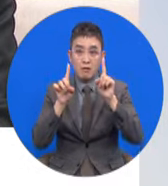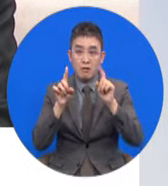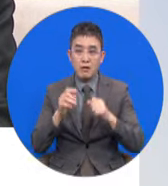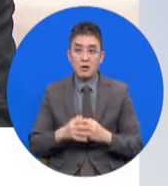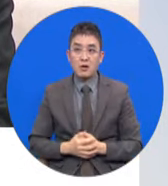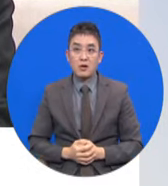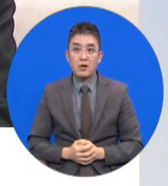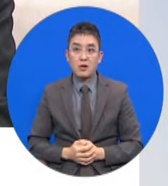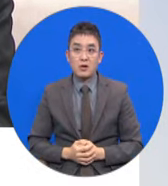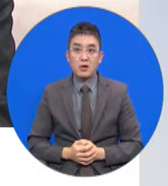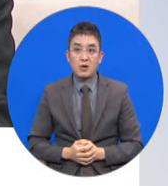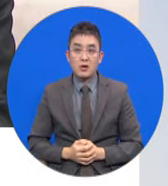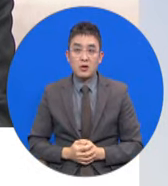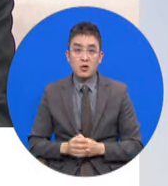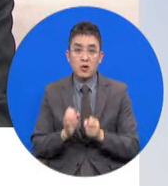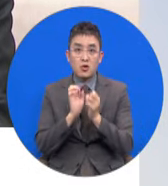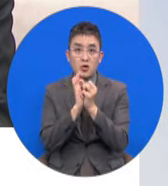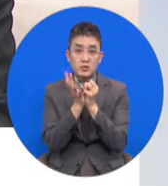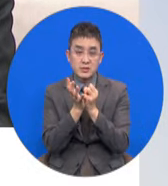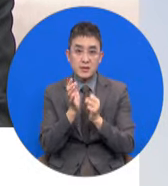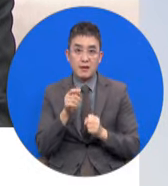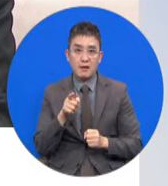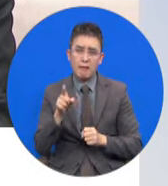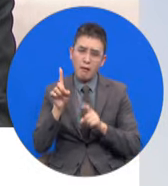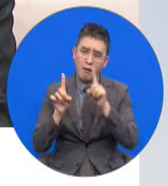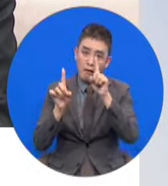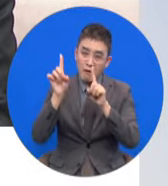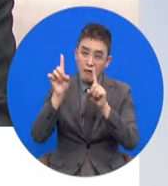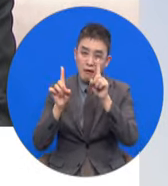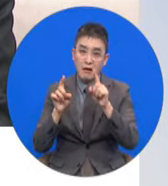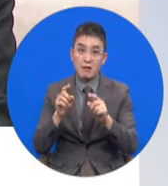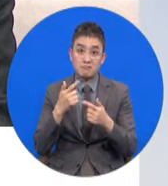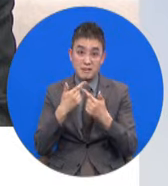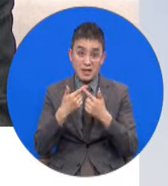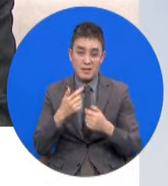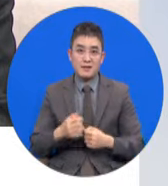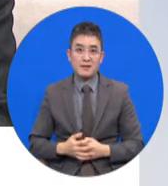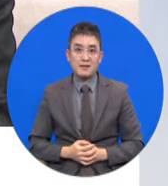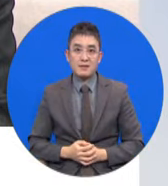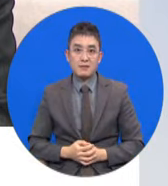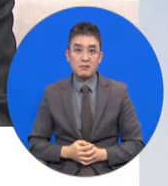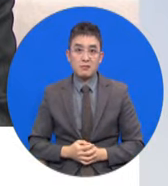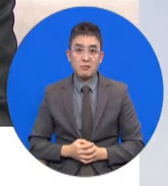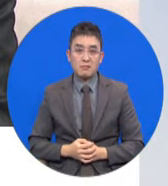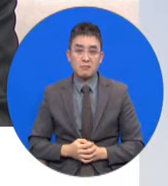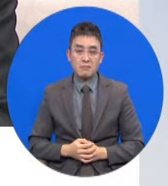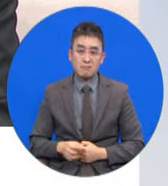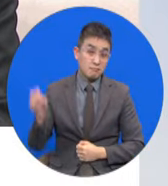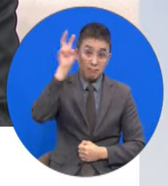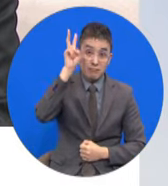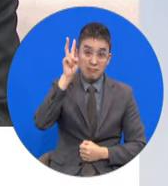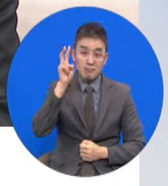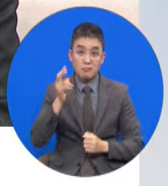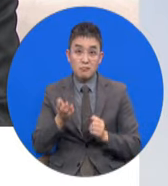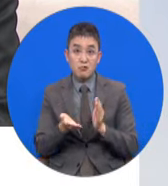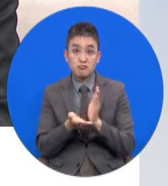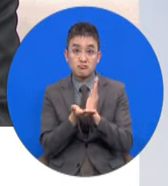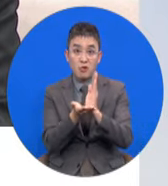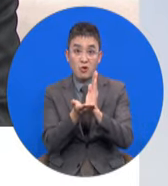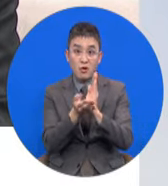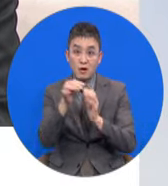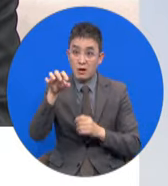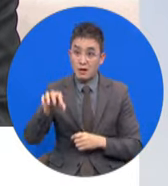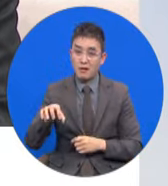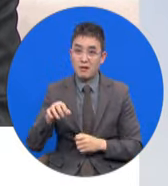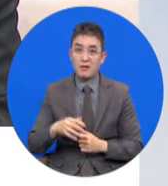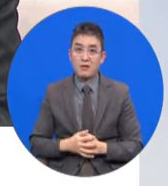연재 여론조사 심상치 않죠. 지금 만약에 이 생각지도 않았던 수용까지 이 장해찬 후보